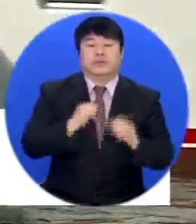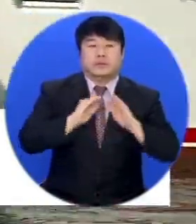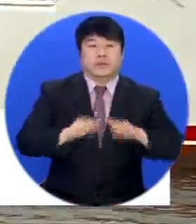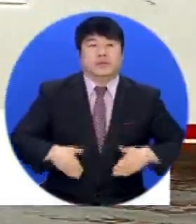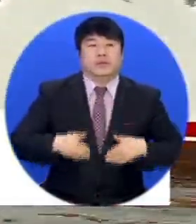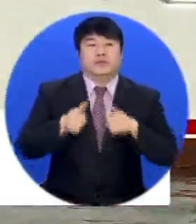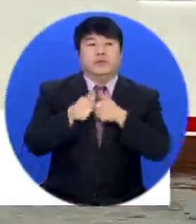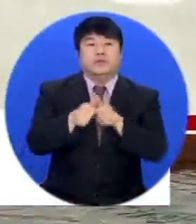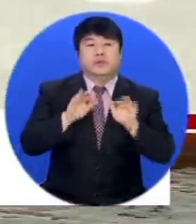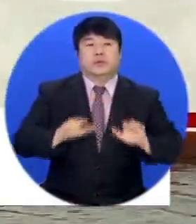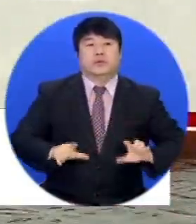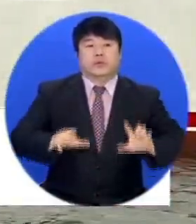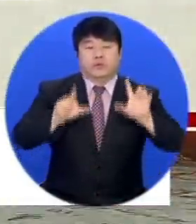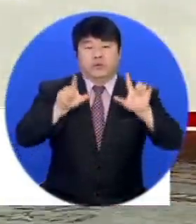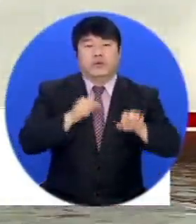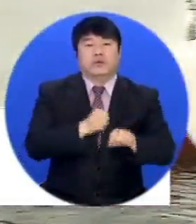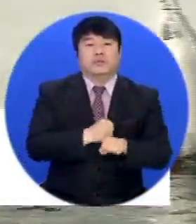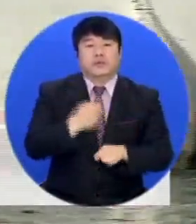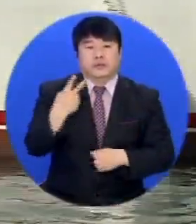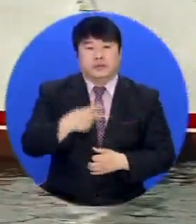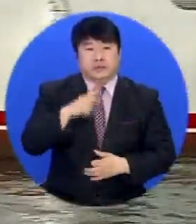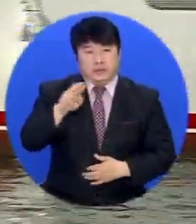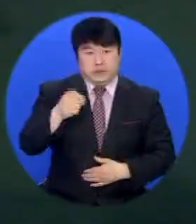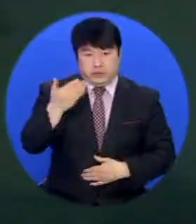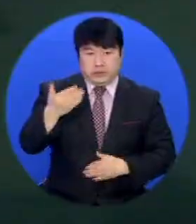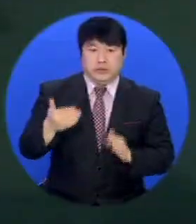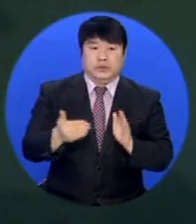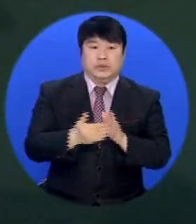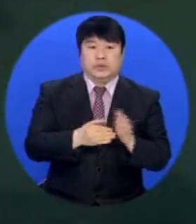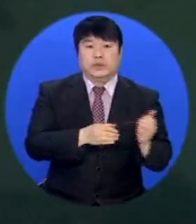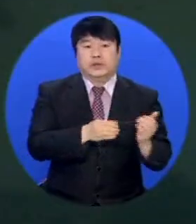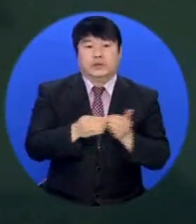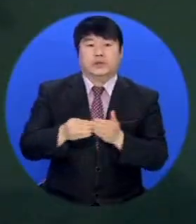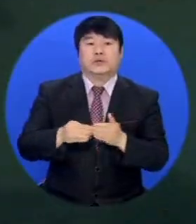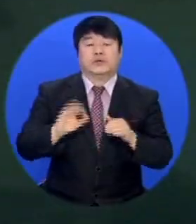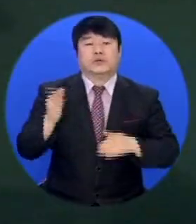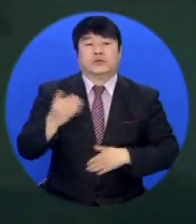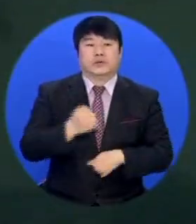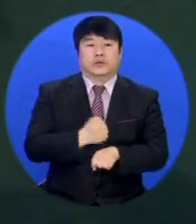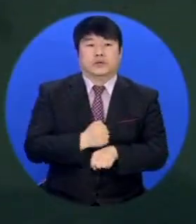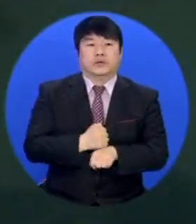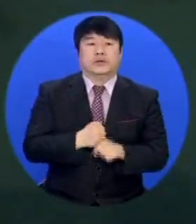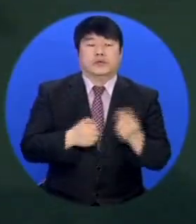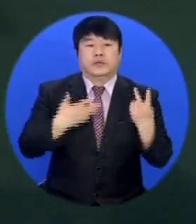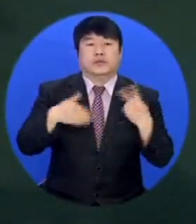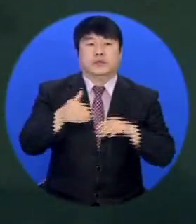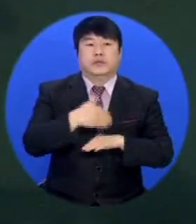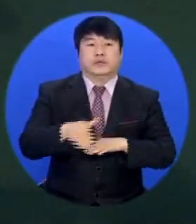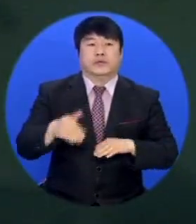전라남도에 따르면 올해부터 오는 2029년까지 추진되는 마리나 항만 2차 계획은